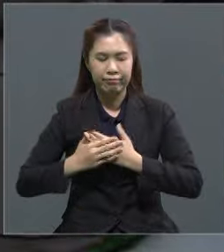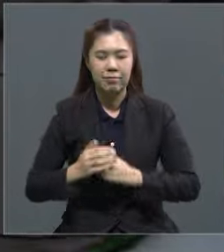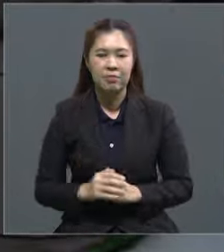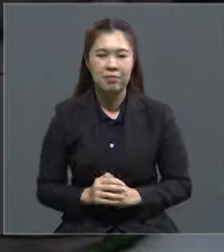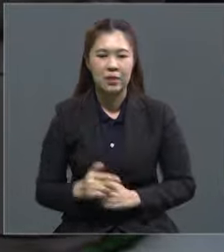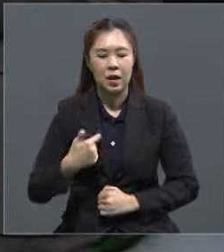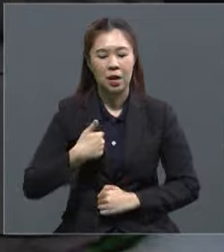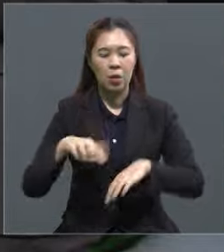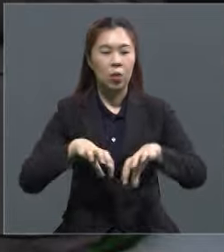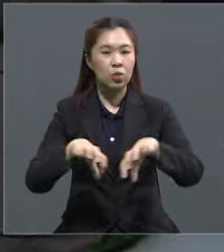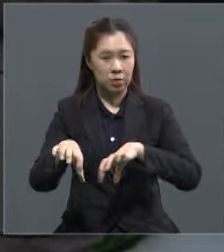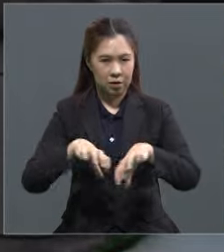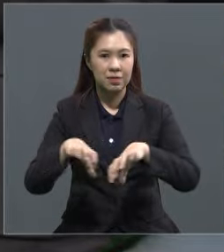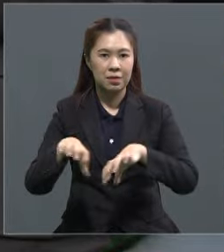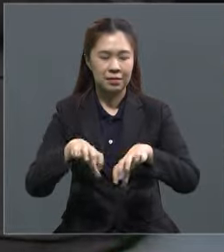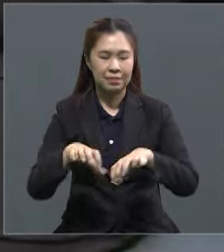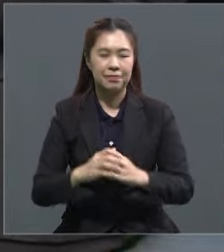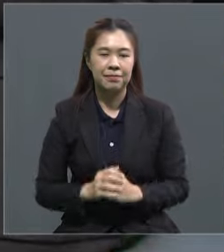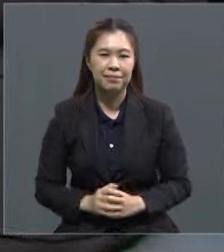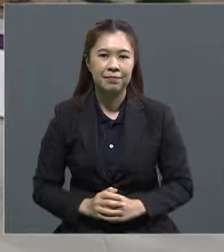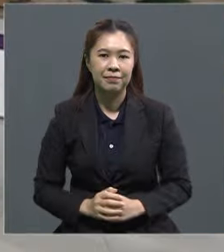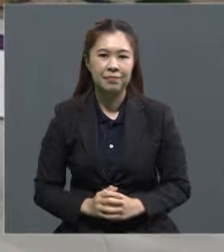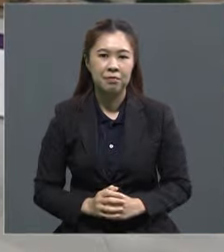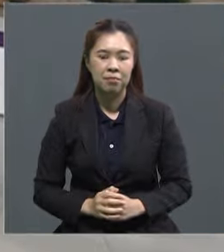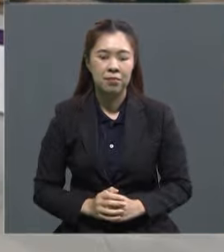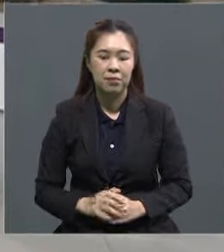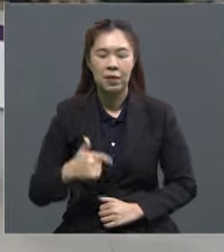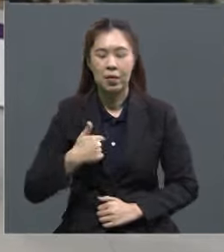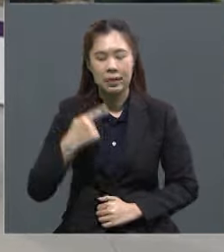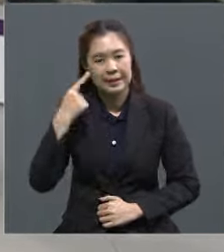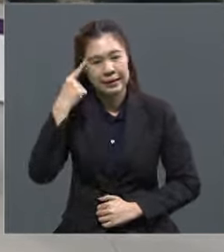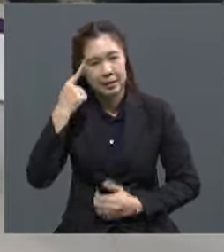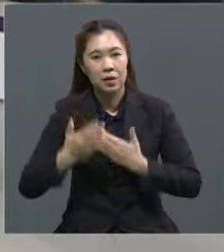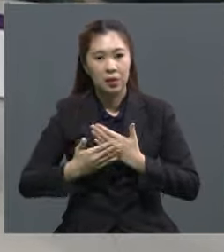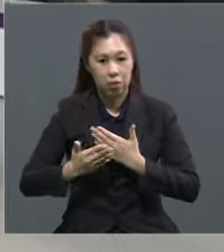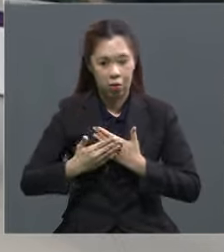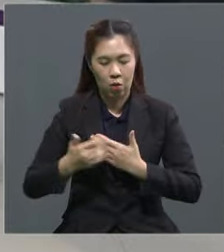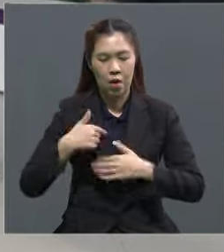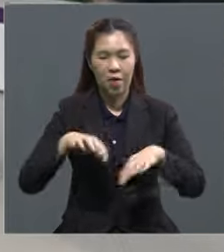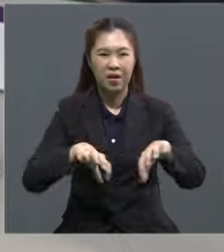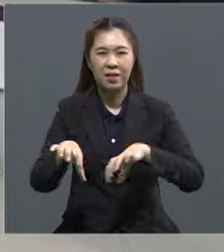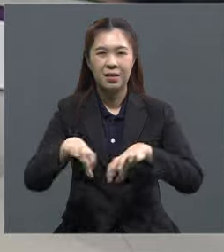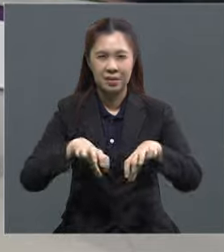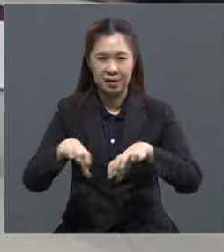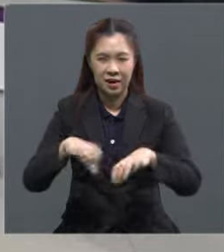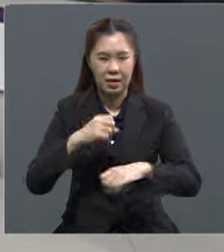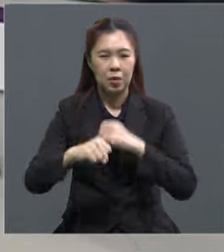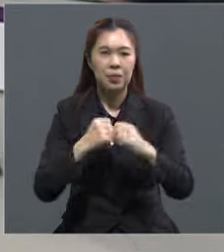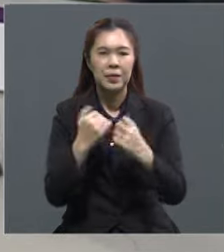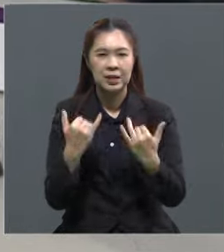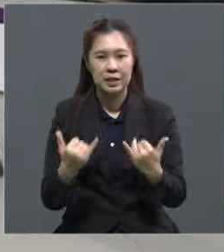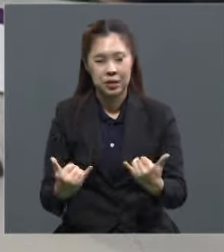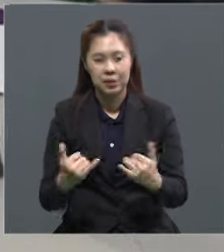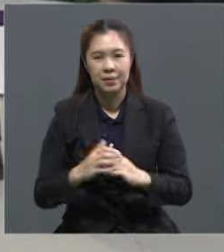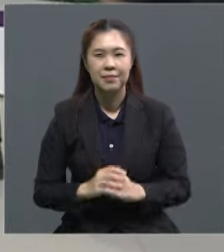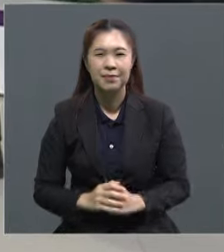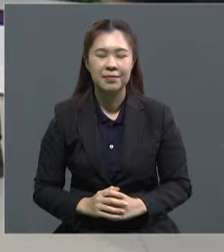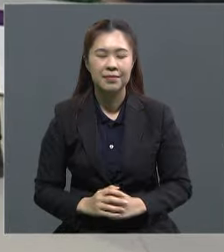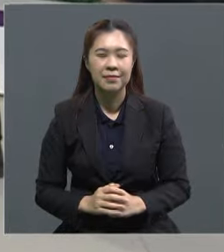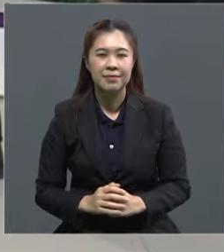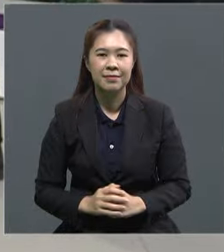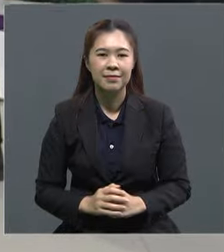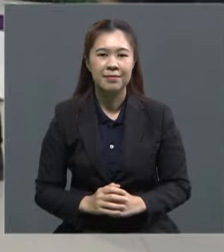บริหารจัดการเพราะฉะนั้นจะเรียนว่าเราไม่ประมาทก็คือว่าเราบริหารจัดการเนี่ยเป็นแบบลุ่มน้ำนะครับในปีนี้ก็คือว่าในส่วนที่เรา